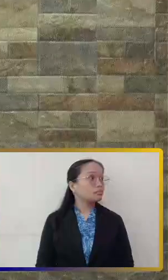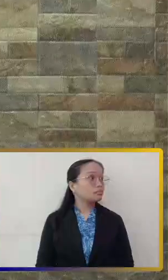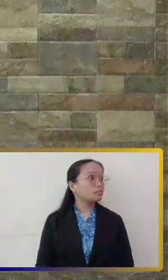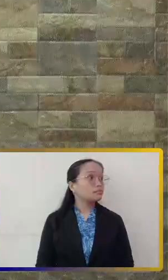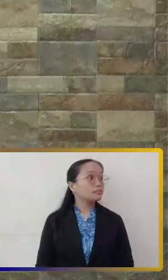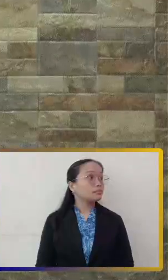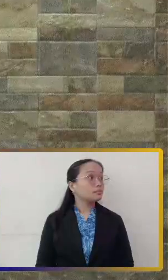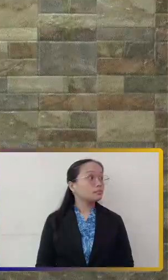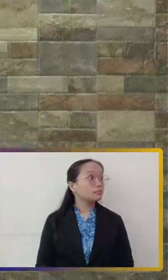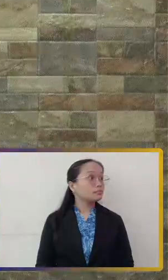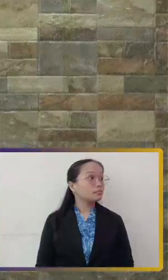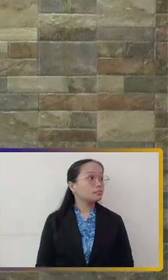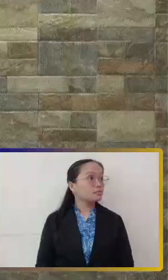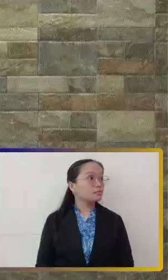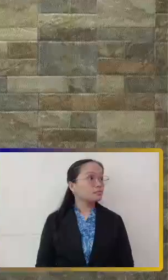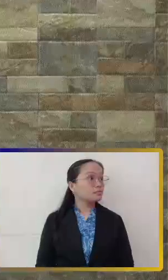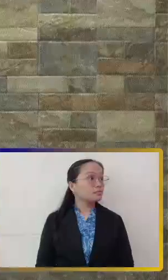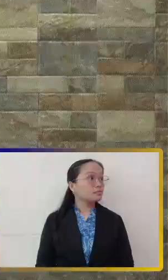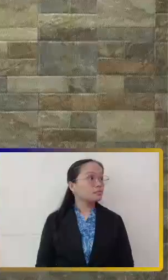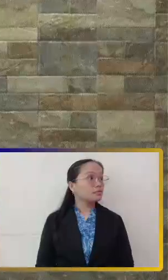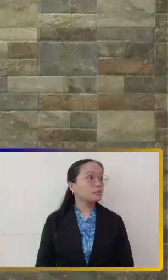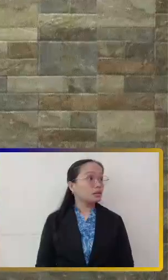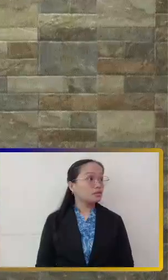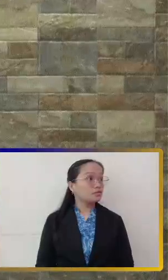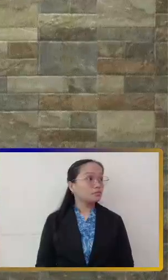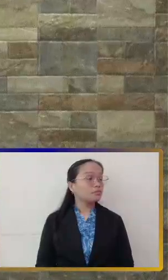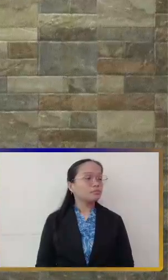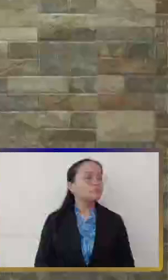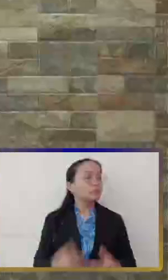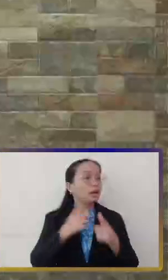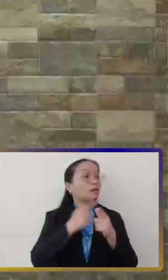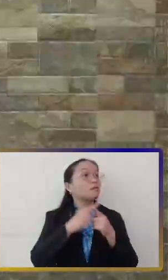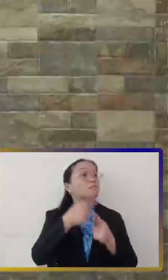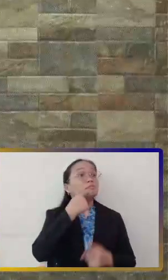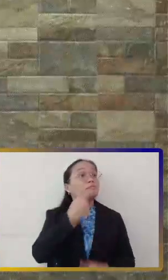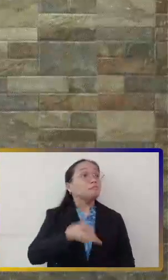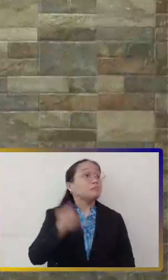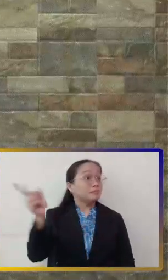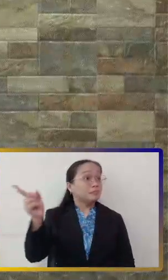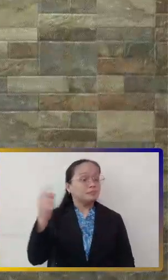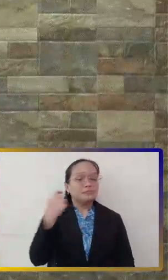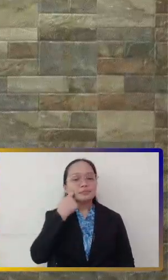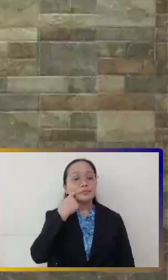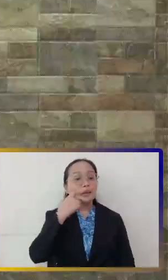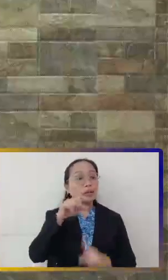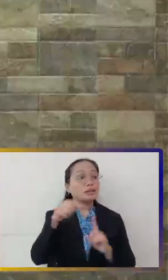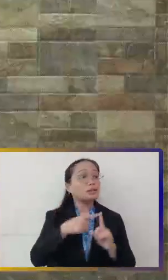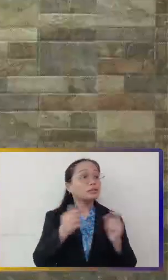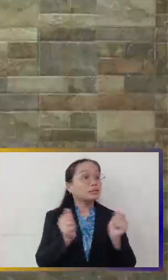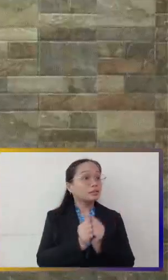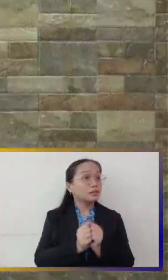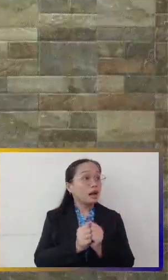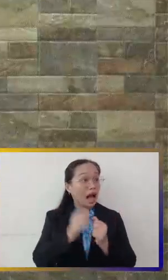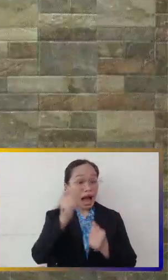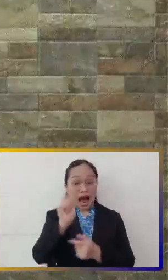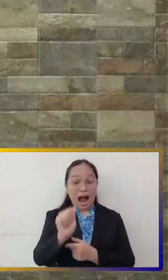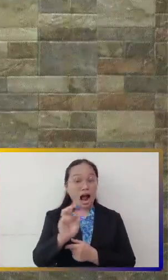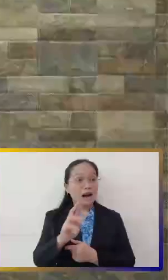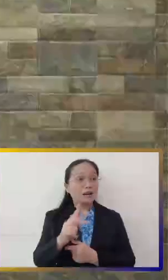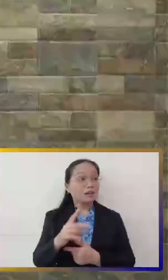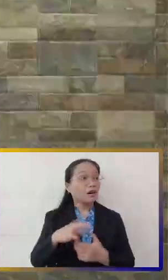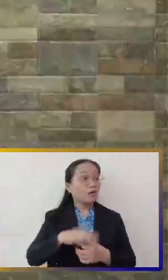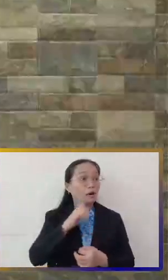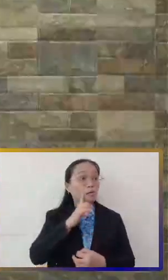Now, ito po ay nasa, sinabi ko po sa inyo kanina, within the context of the Ark of the